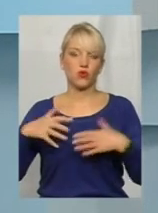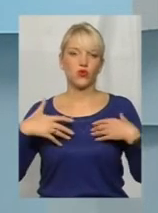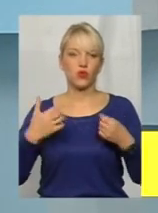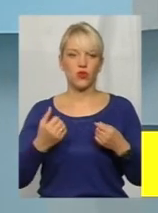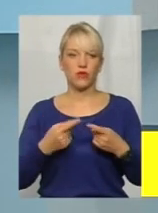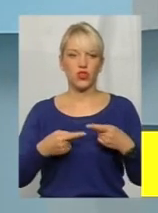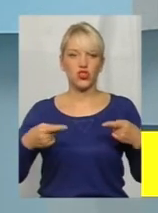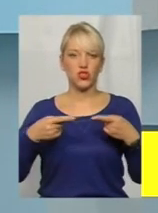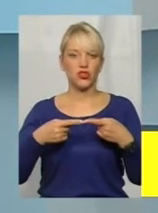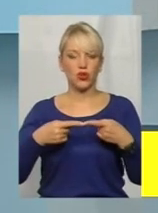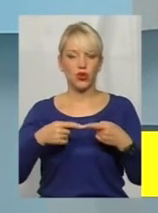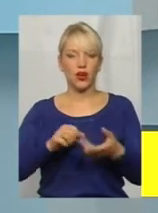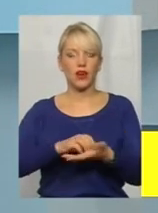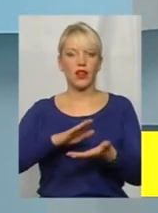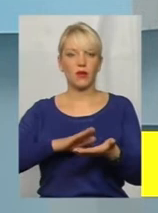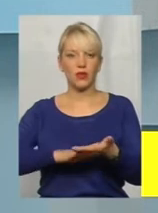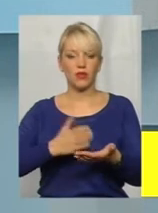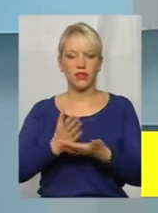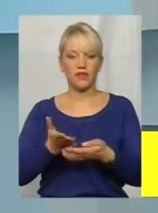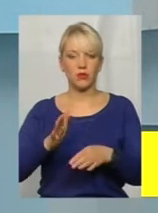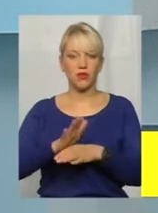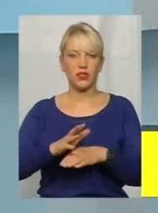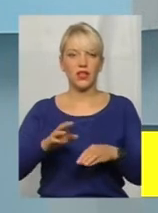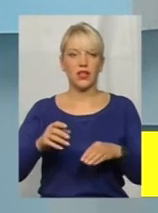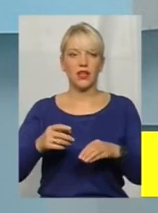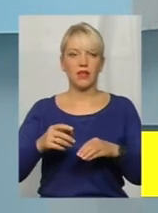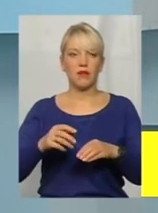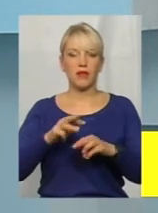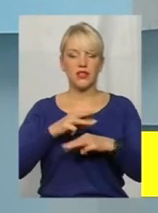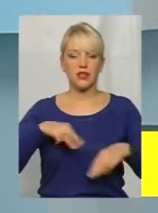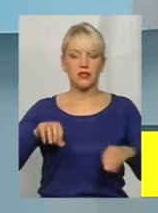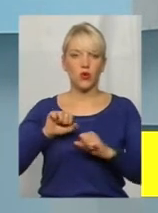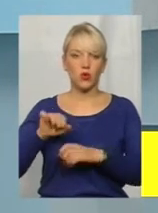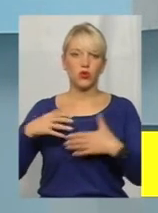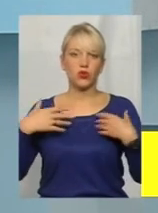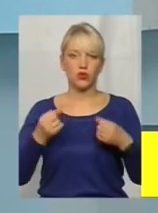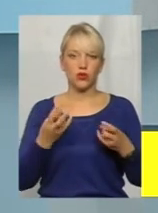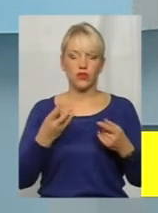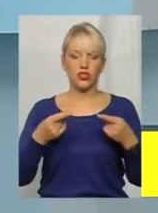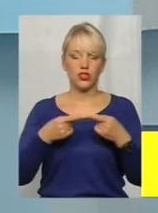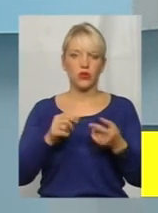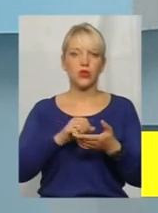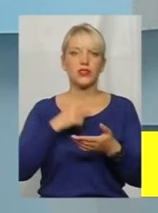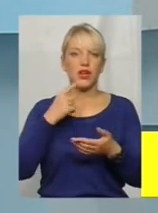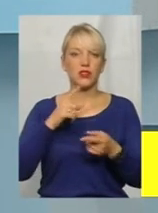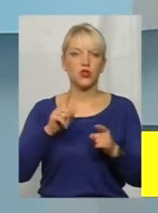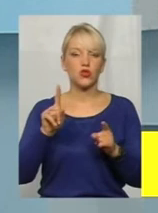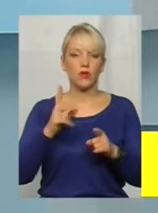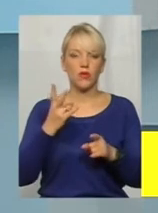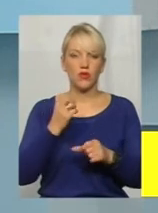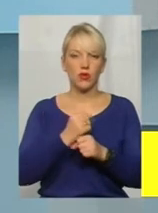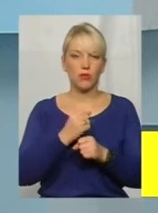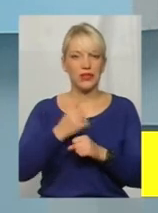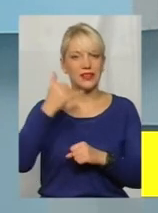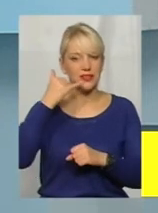чітко регламентований. Є відповідь наказу Міністерства охорони здоров'я, де чітко зазначено, що повинен робити диспетчер екстреної